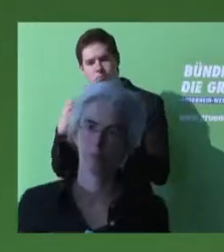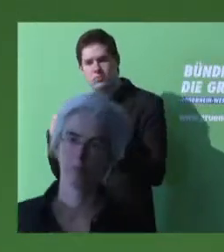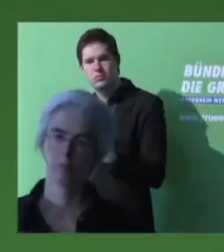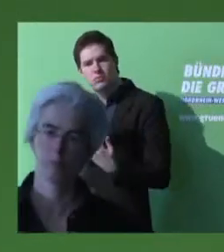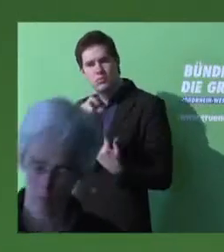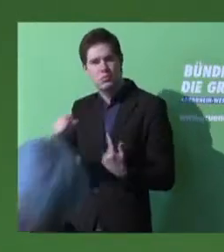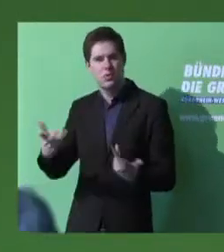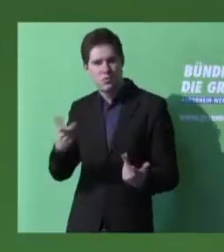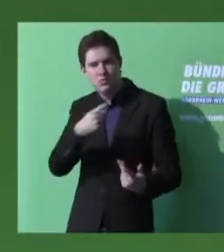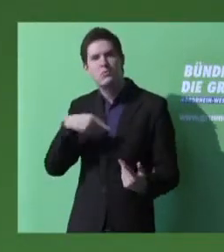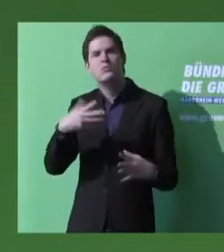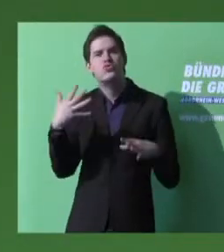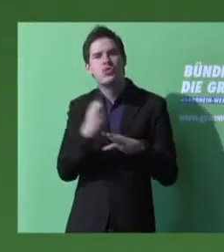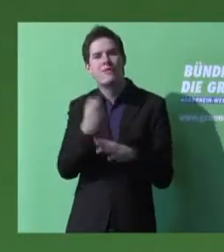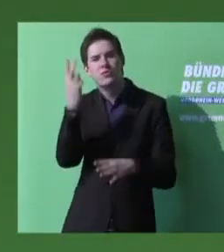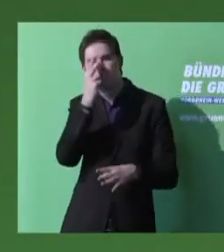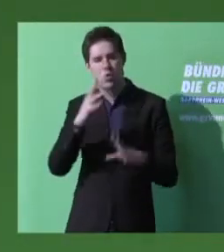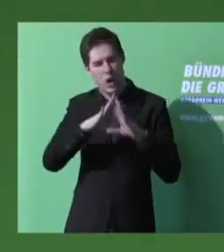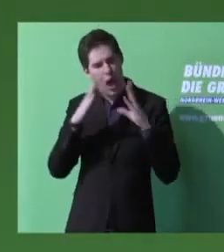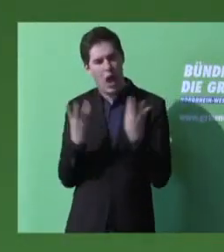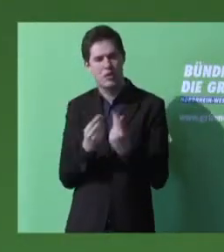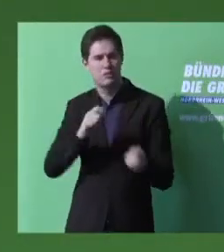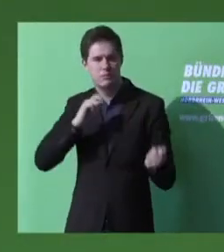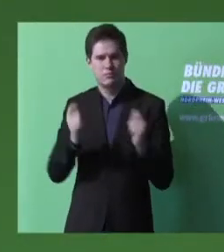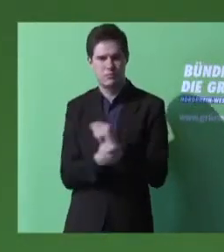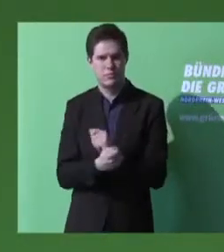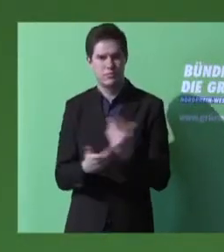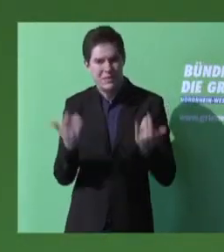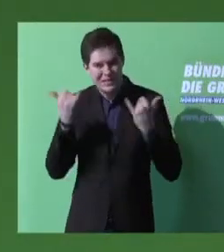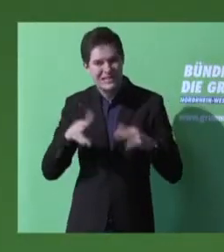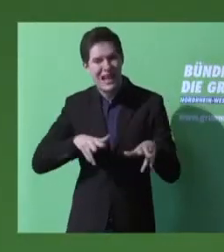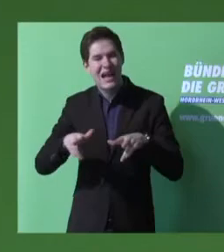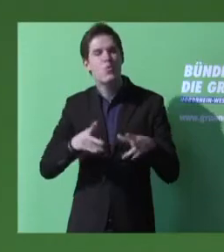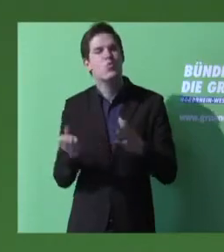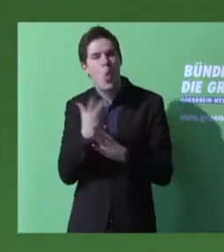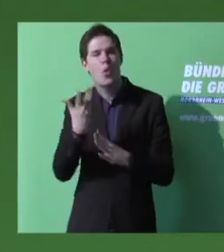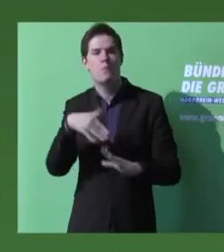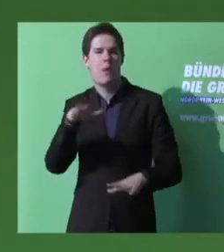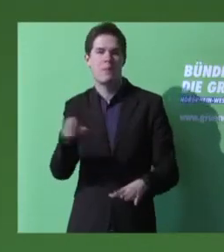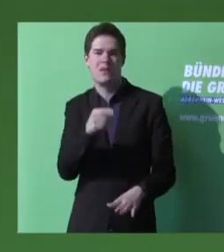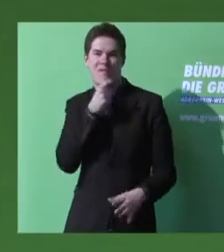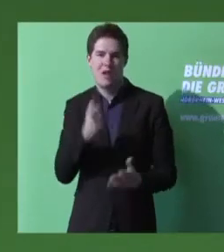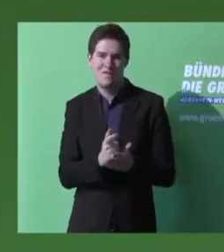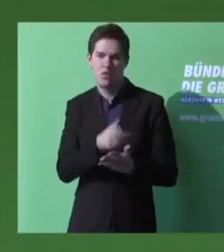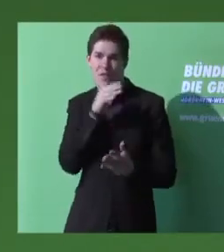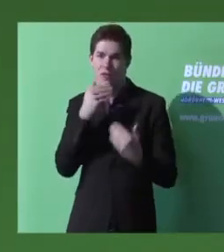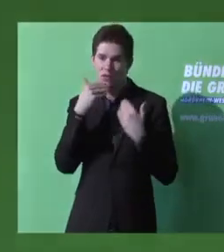dieses Ding noch zu drehen und zu einer Regierung zu kommen, wo wir Mitverantwortung haben. Danke.